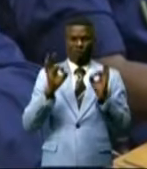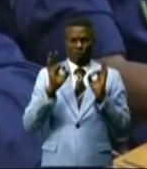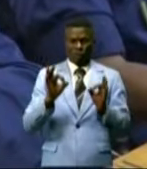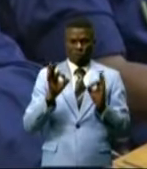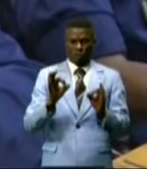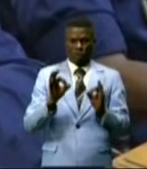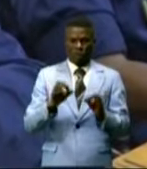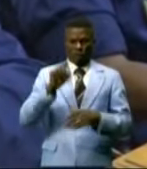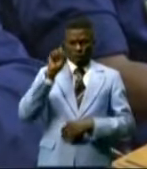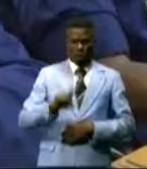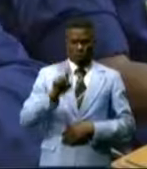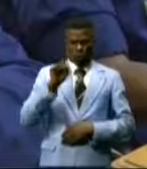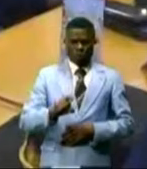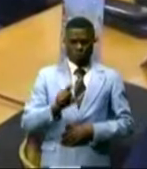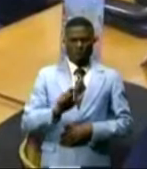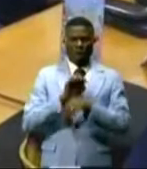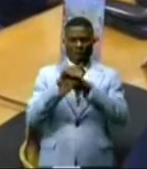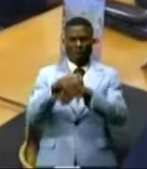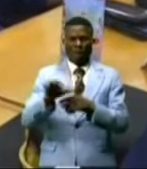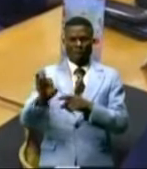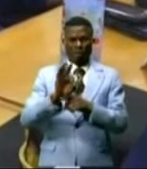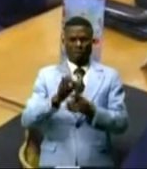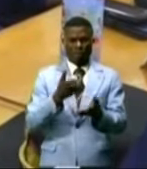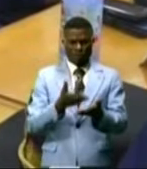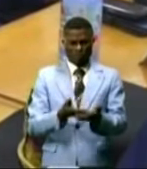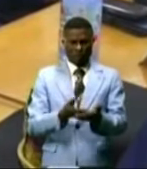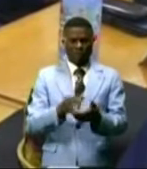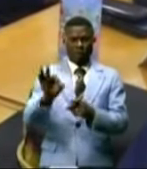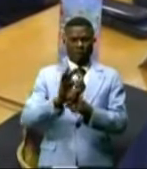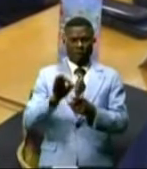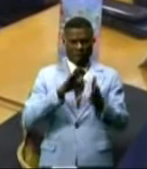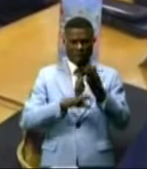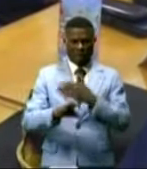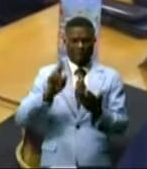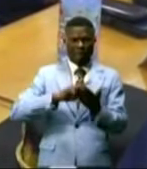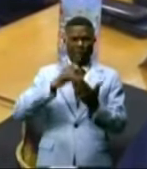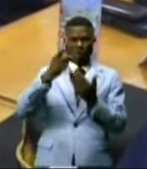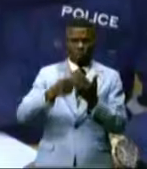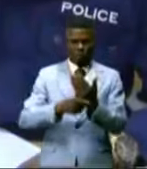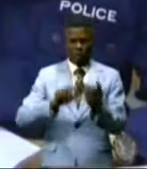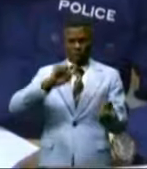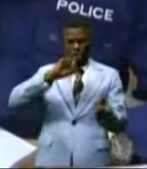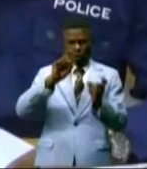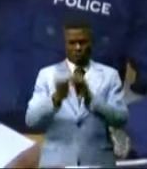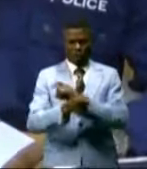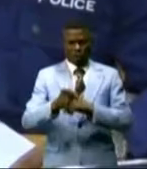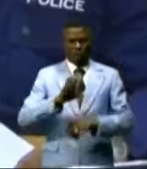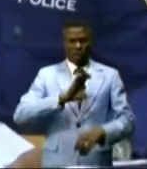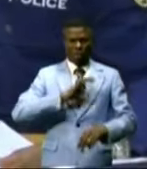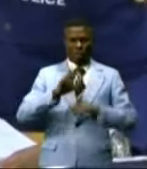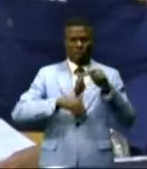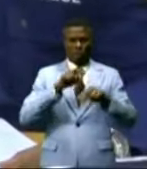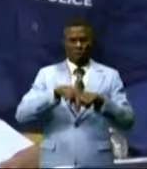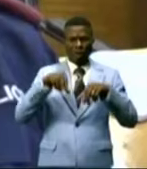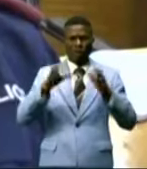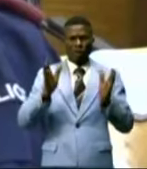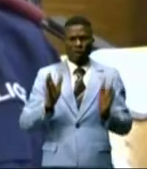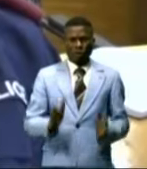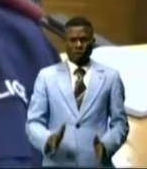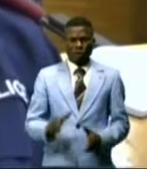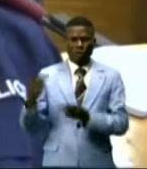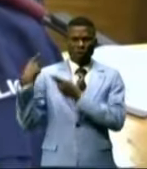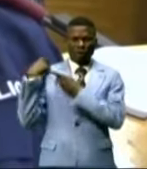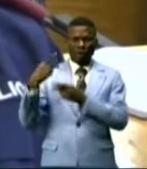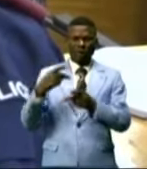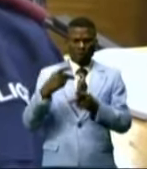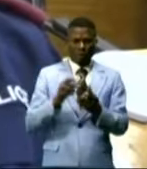sont conviés à cet atelier. Cette formation entre dans le cadre de la réforme de la police nationale congolaise depuis